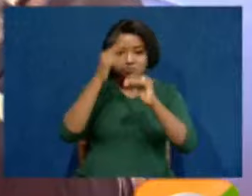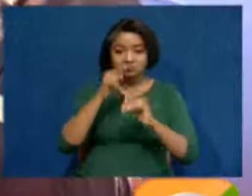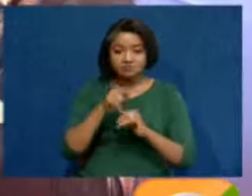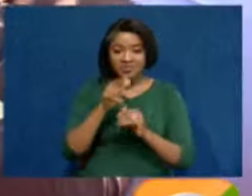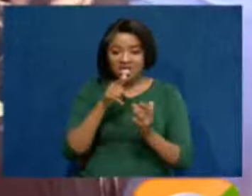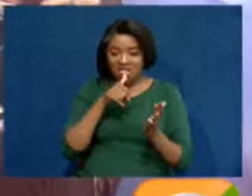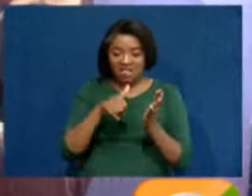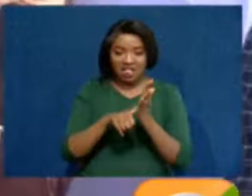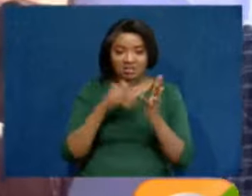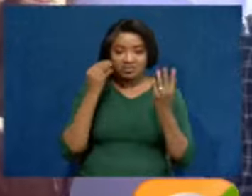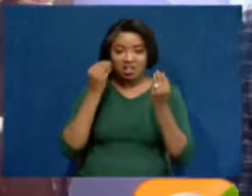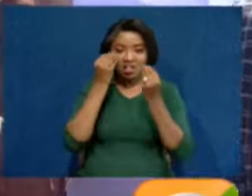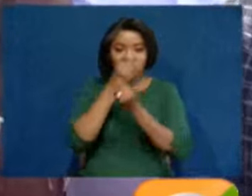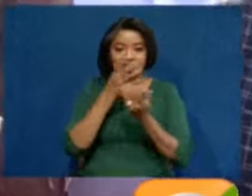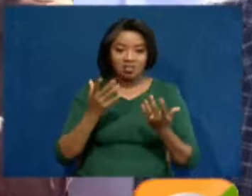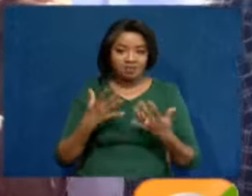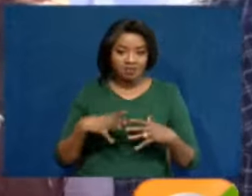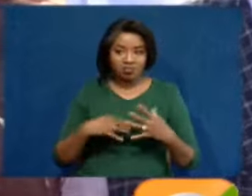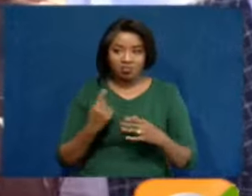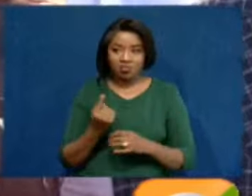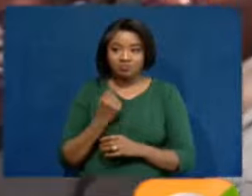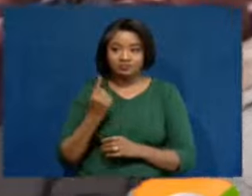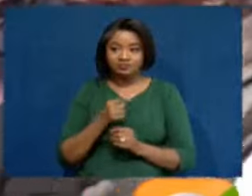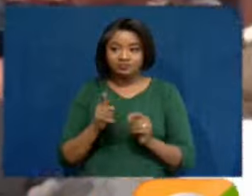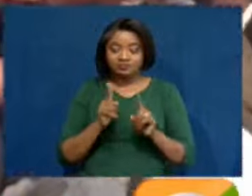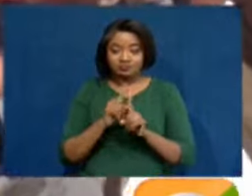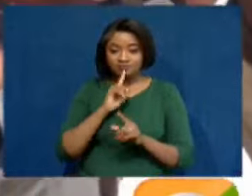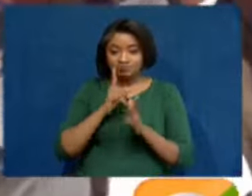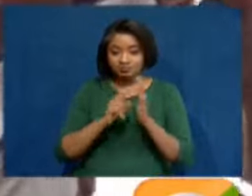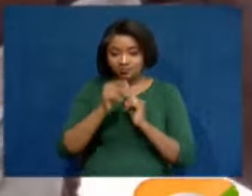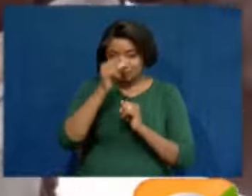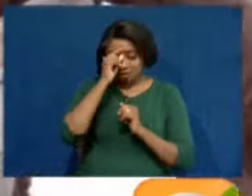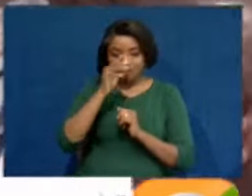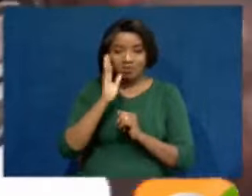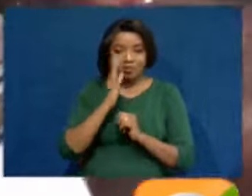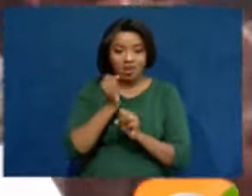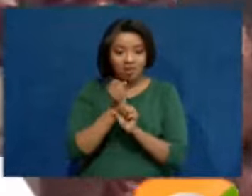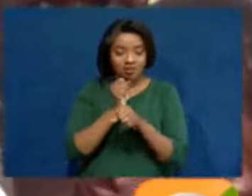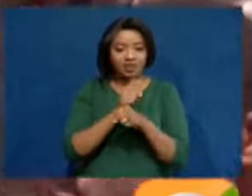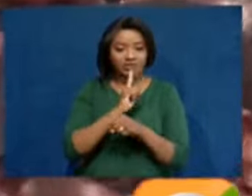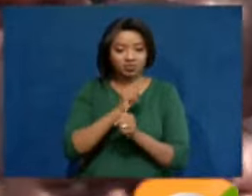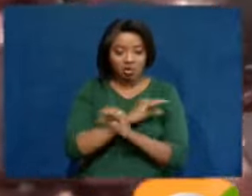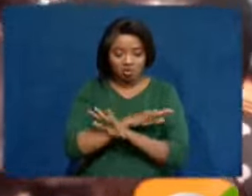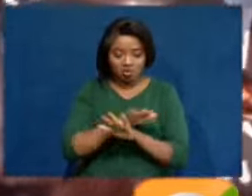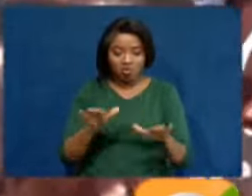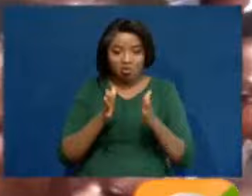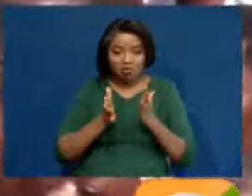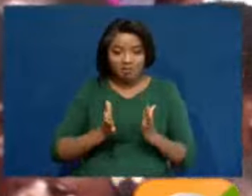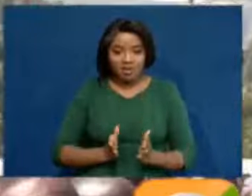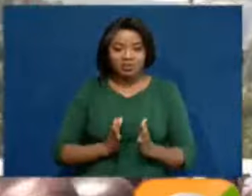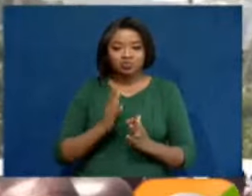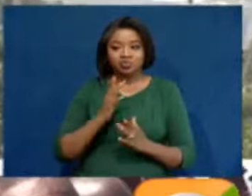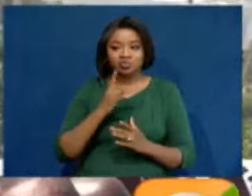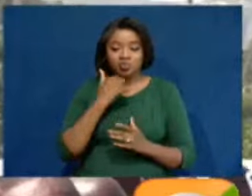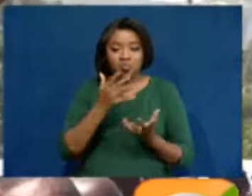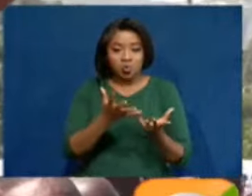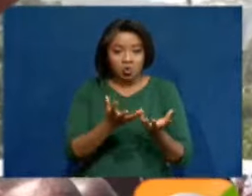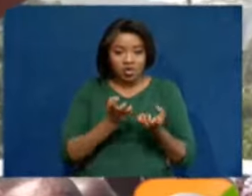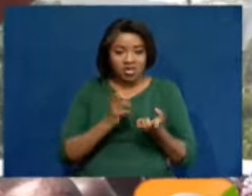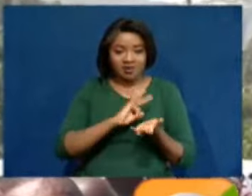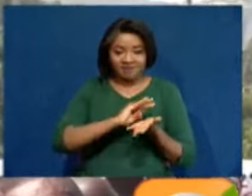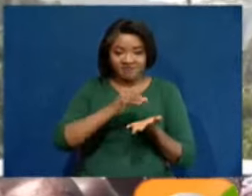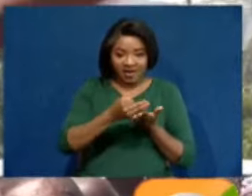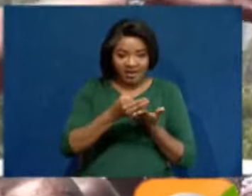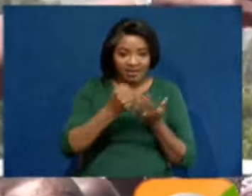misleading. Rais akisema serikali itahakikisha kuwa hakuna mwanafunzi anayehitaji atakosa ufadhili. wale ambao